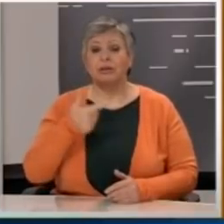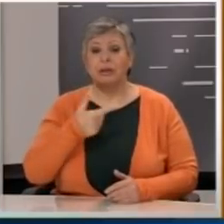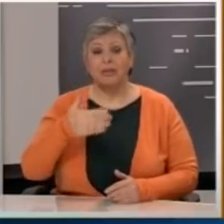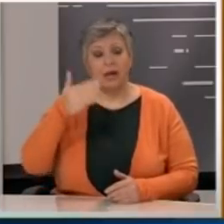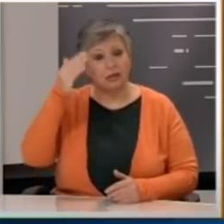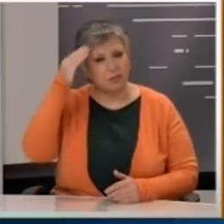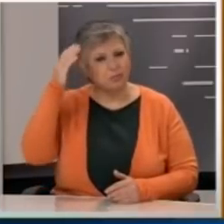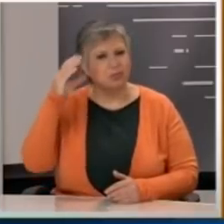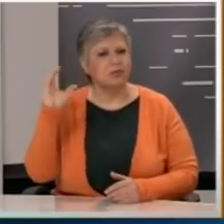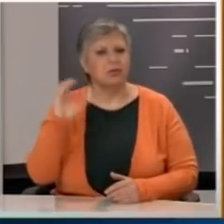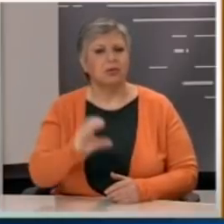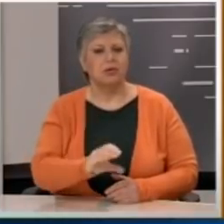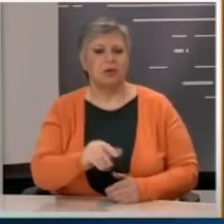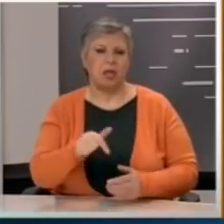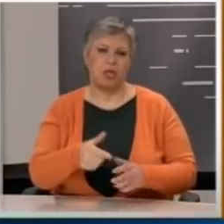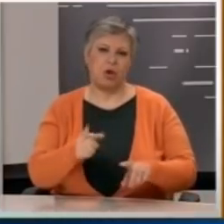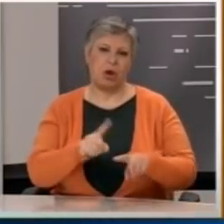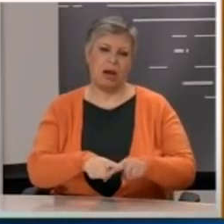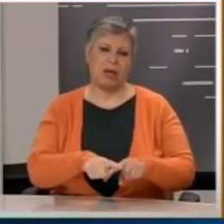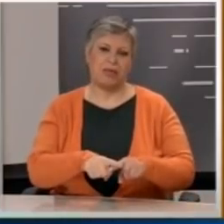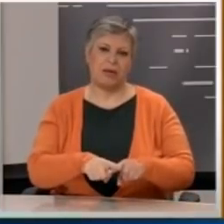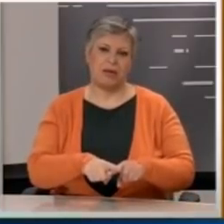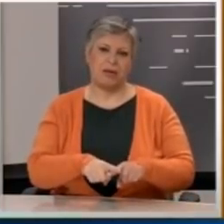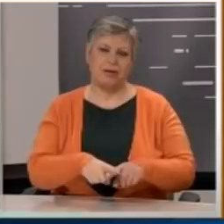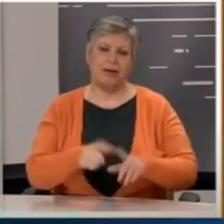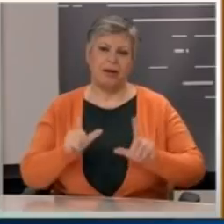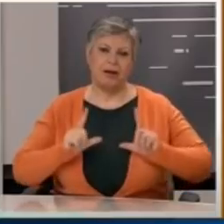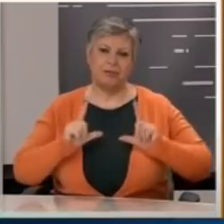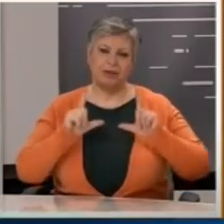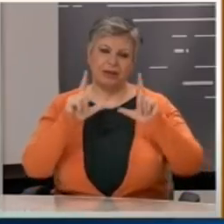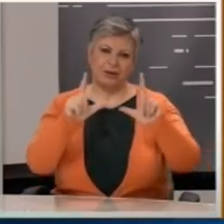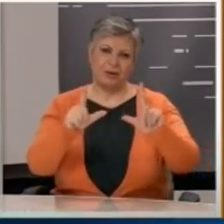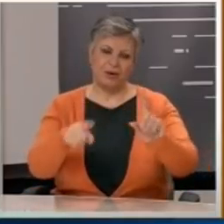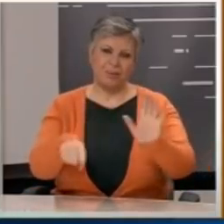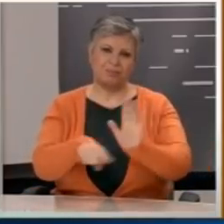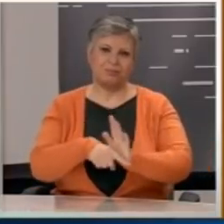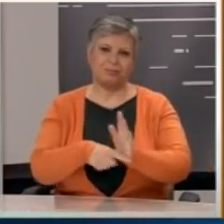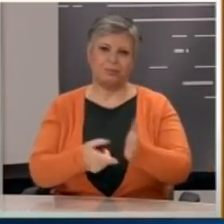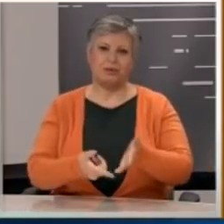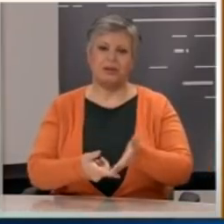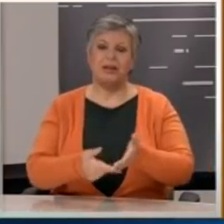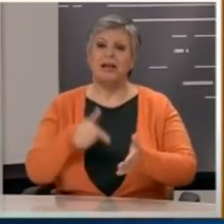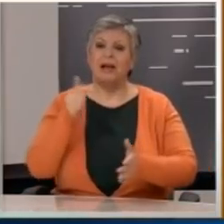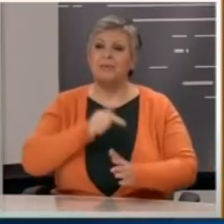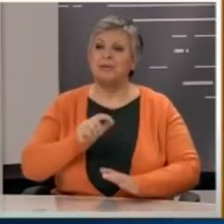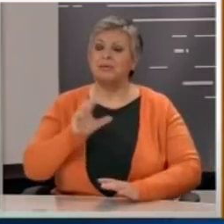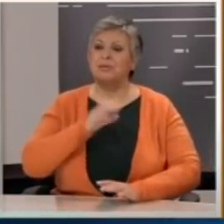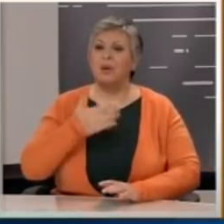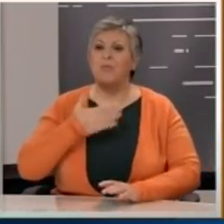επενδύσεις? Αυτό δεν είναι ωραίο πράγμα. Υποτίθεται ότι ψάχνει για επενδύσεις ο Τσίπρας.